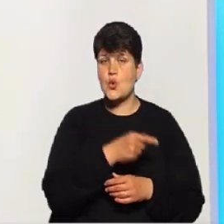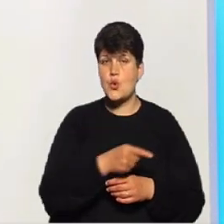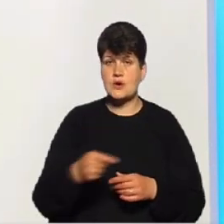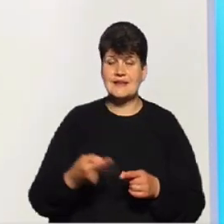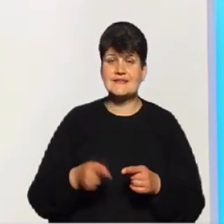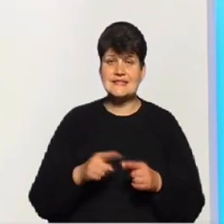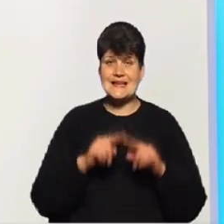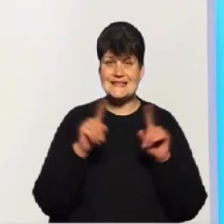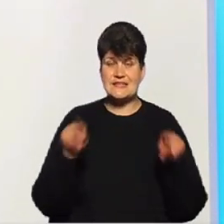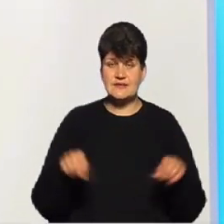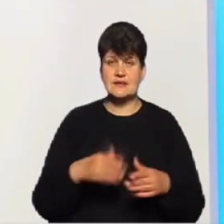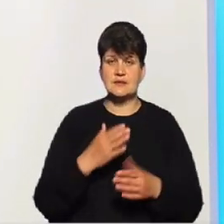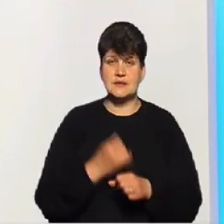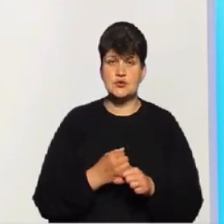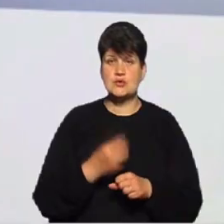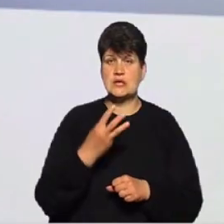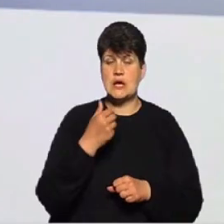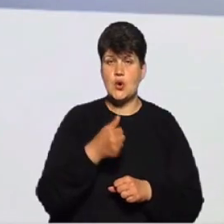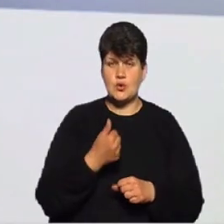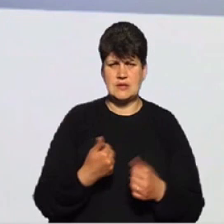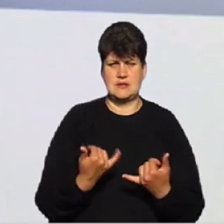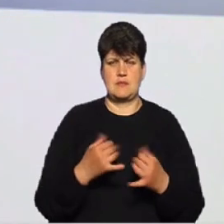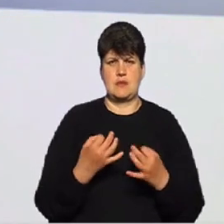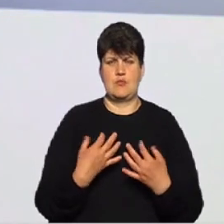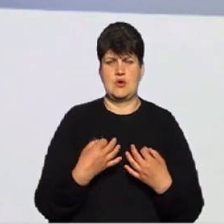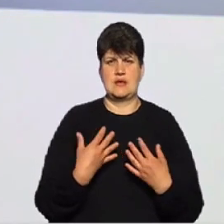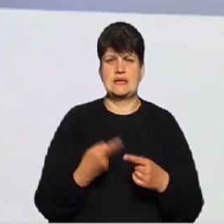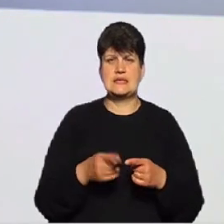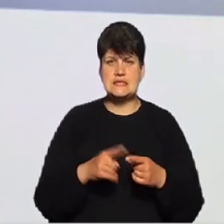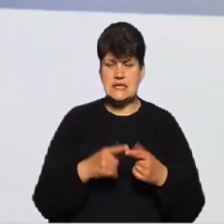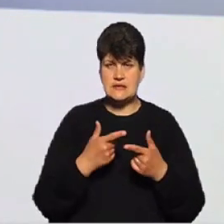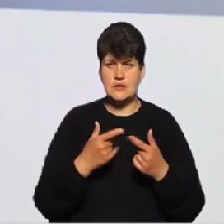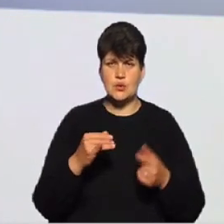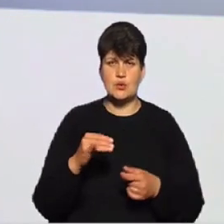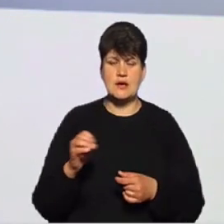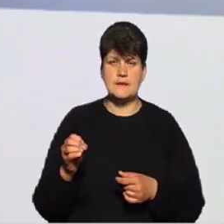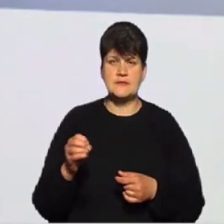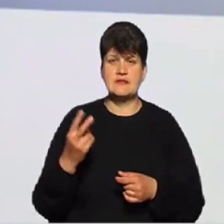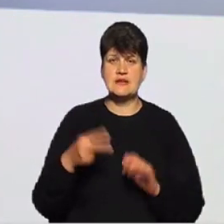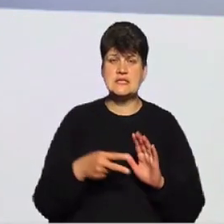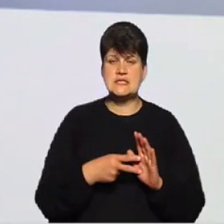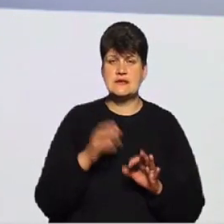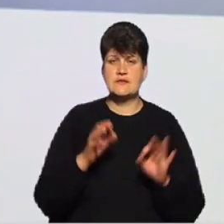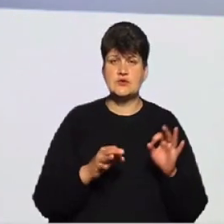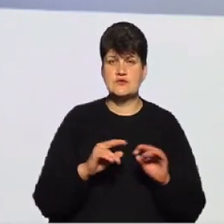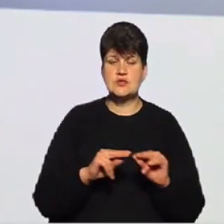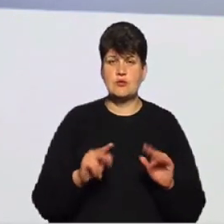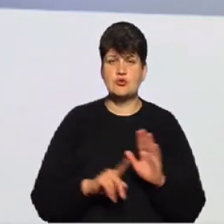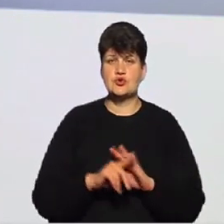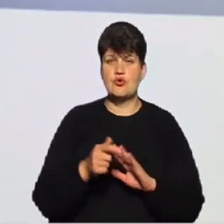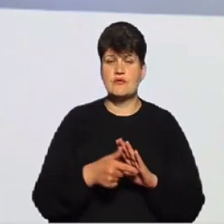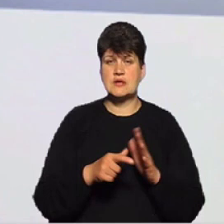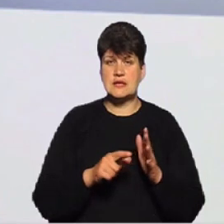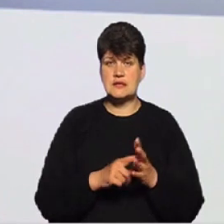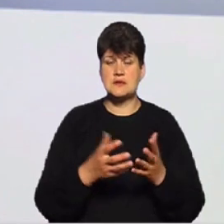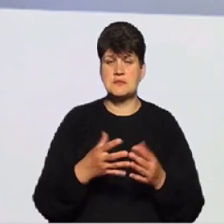цей сертифікат діє 3 роки. Дивіться, зараз мені пояснити, це от інформація з порталу освіта.ua. 27% вчителів початкових класів, які цього року